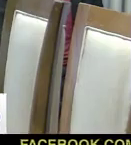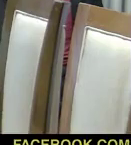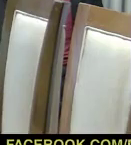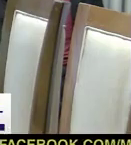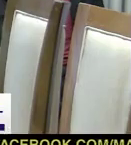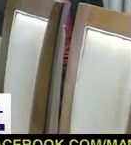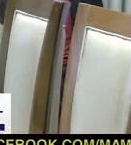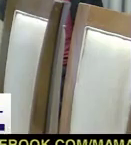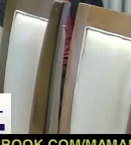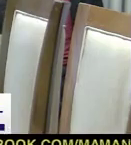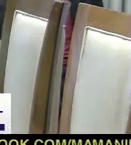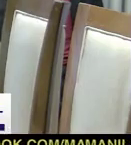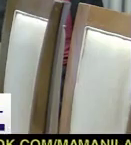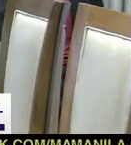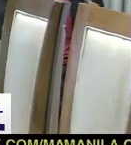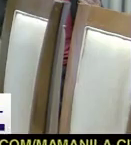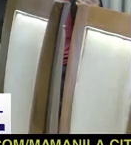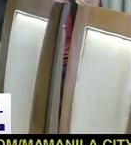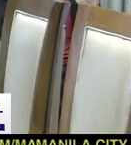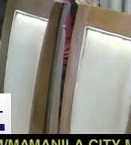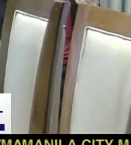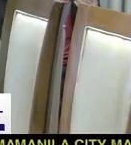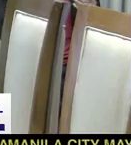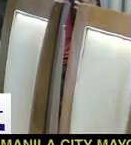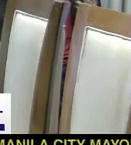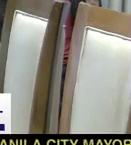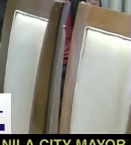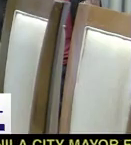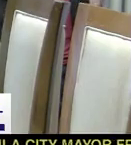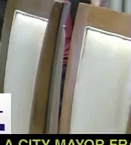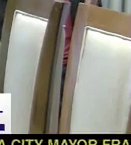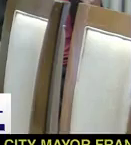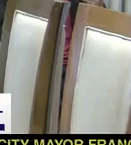ang maganda po diyan, ayan ay kahit papaano